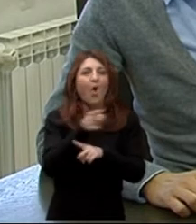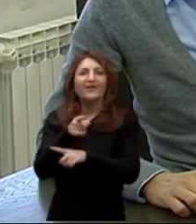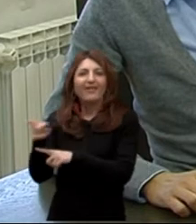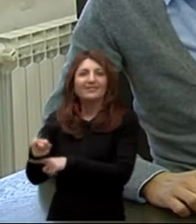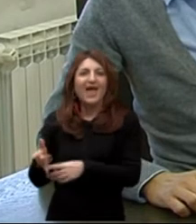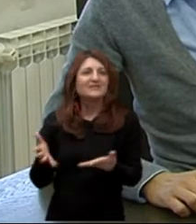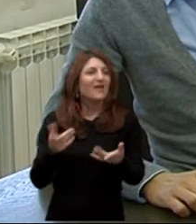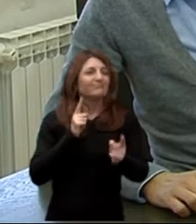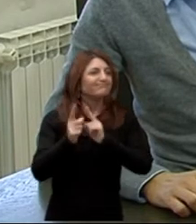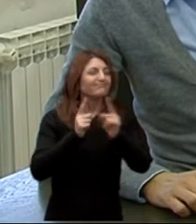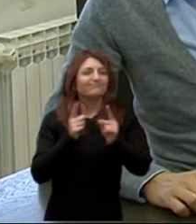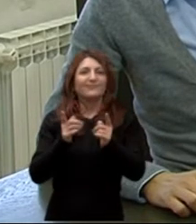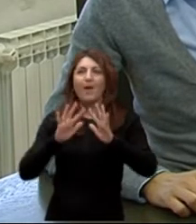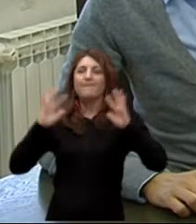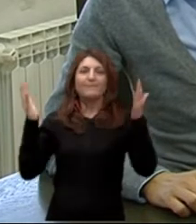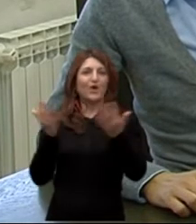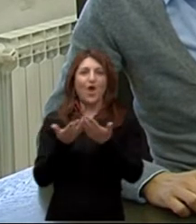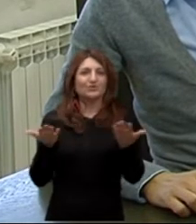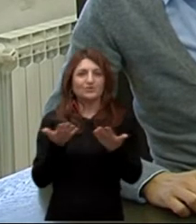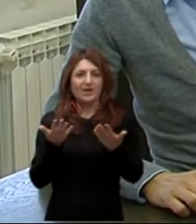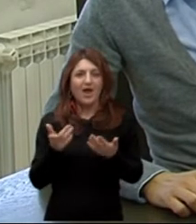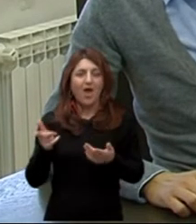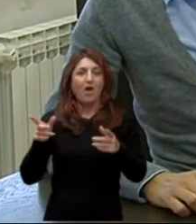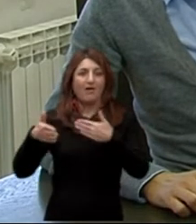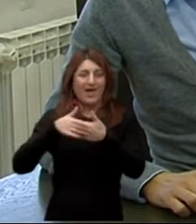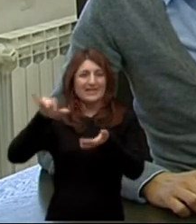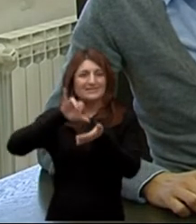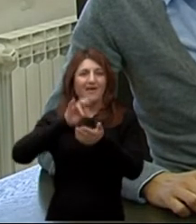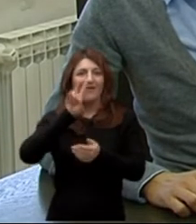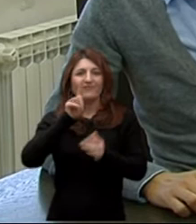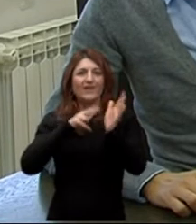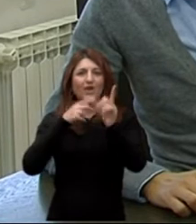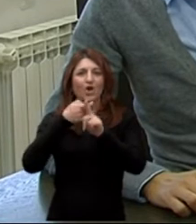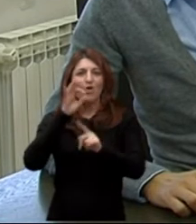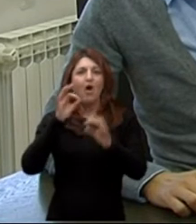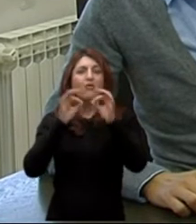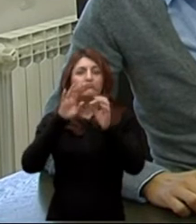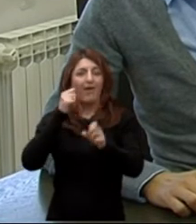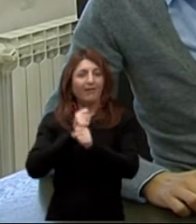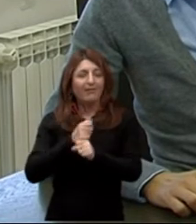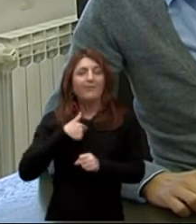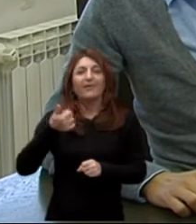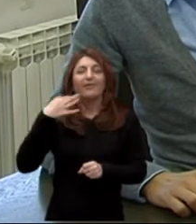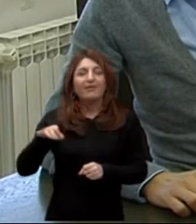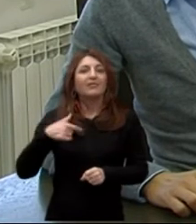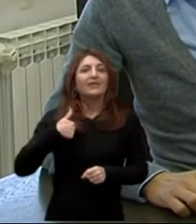u samome prostoru, mi smo uz centar Vinko Beg jedina specijalizirana ustanova u Hrvatskoj koja